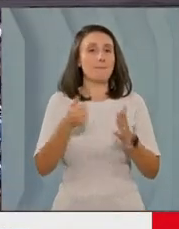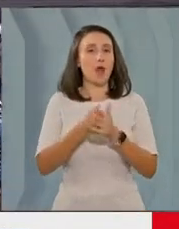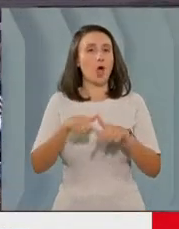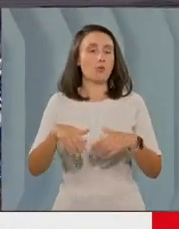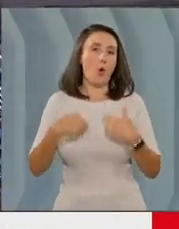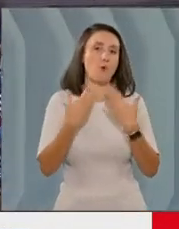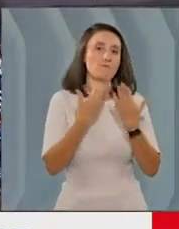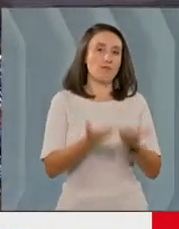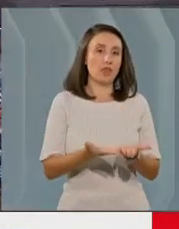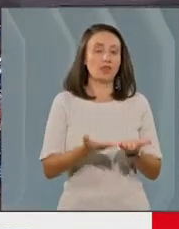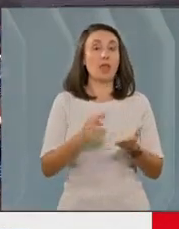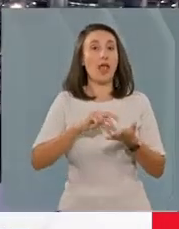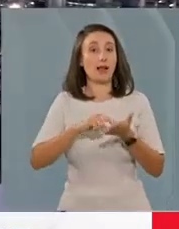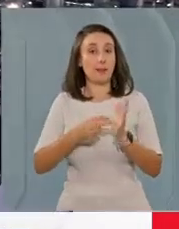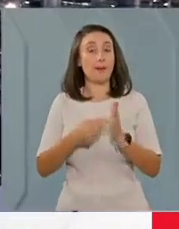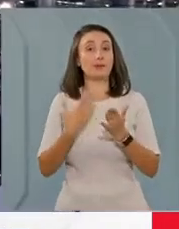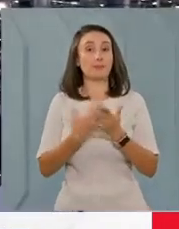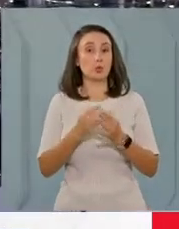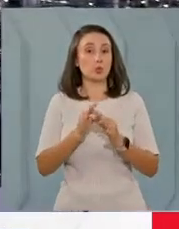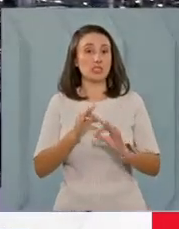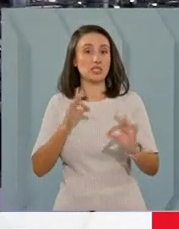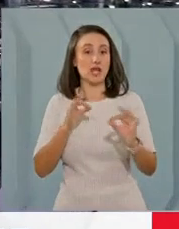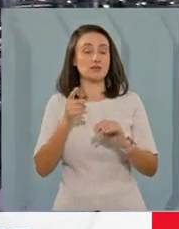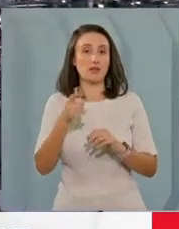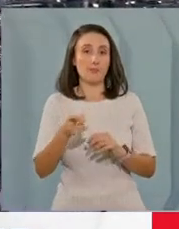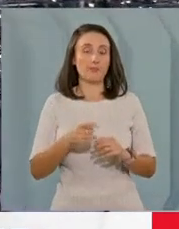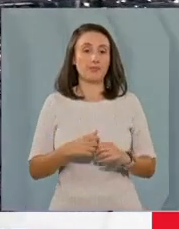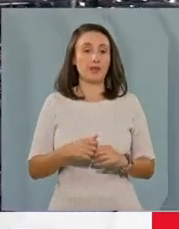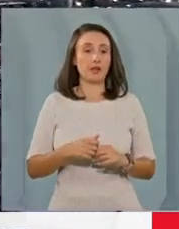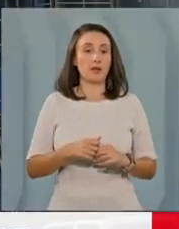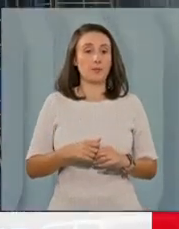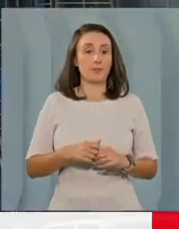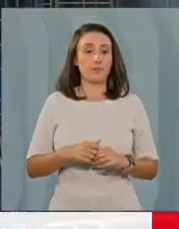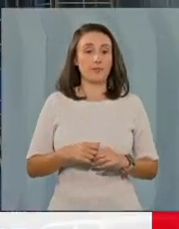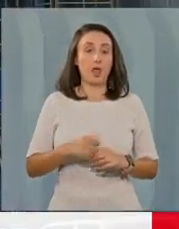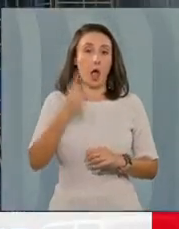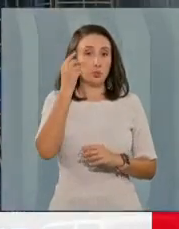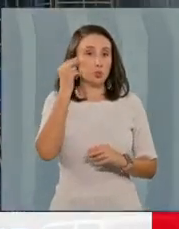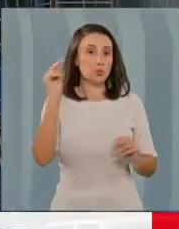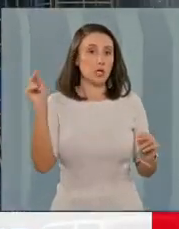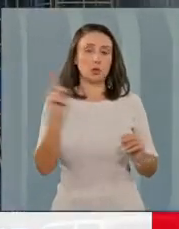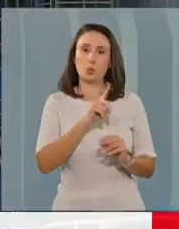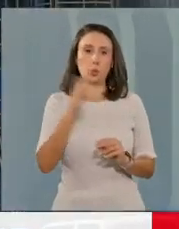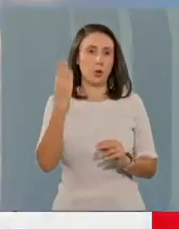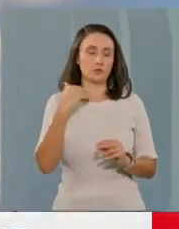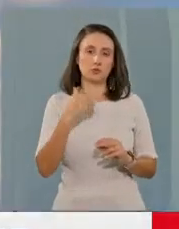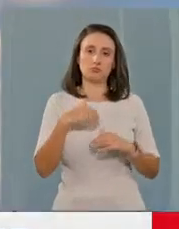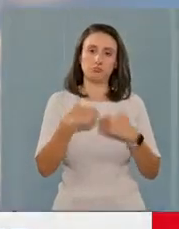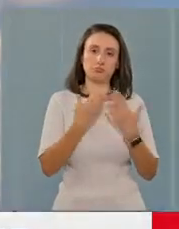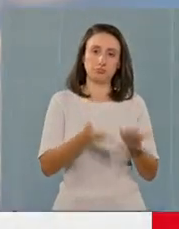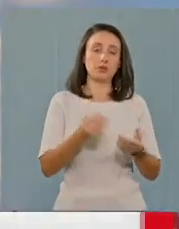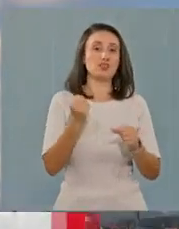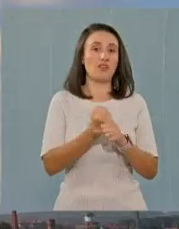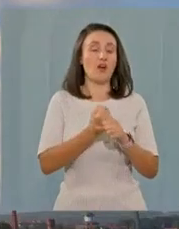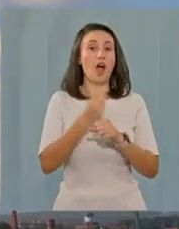a furnizat și întreținut echipamentele pentru stația de compresoare portavocea unor străini 1 a anunțat că nu a fost însărcinată să